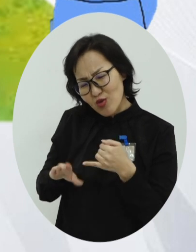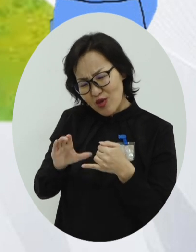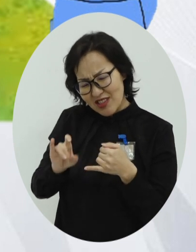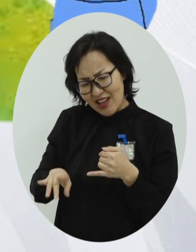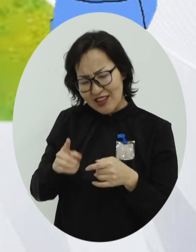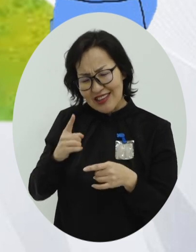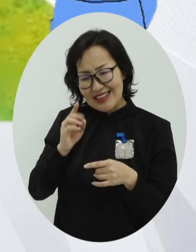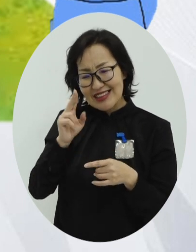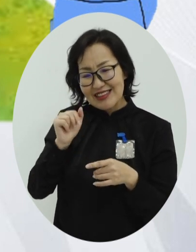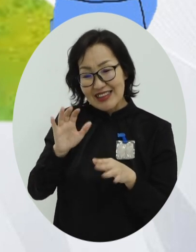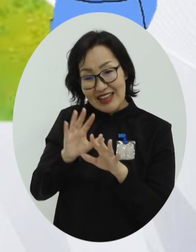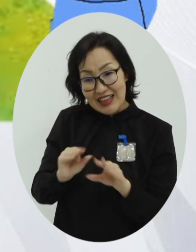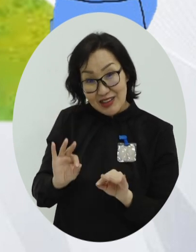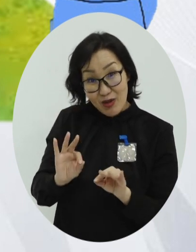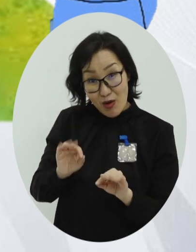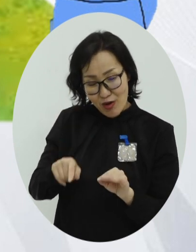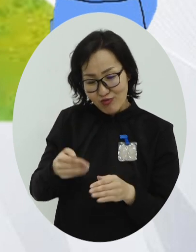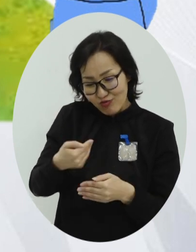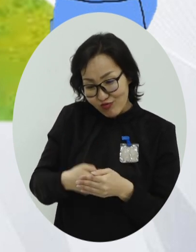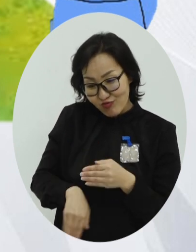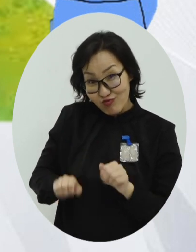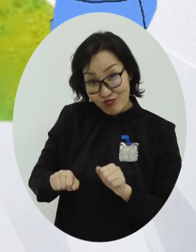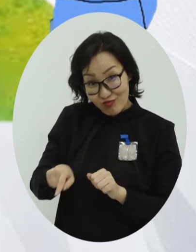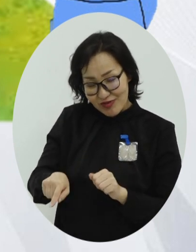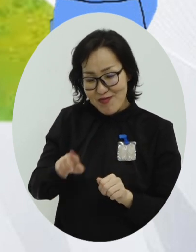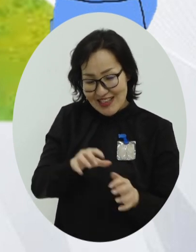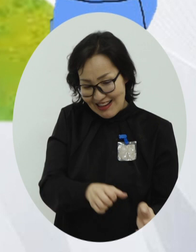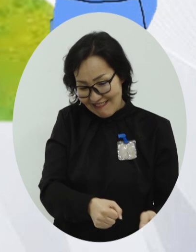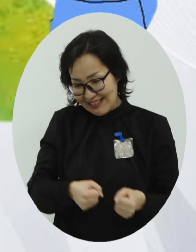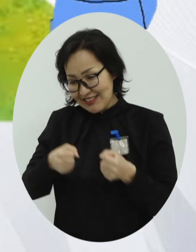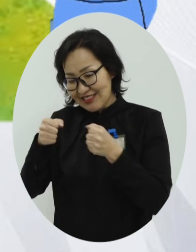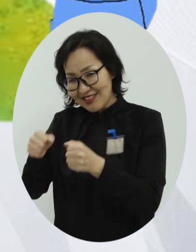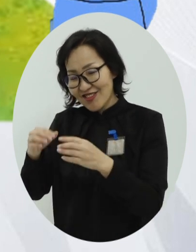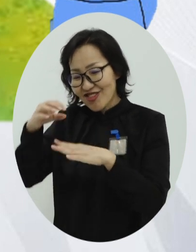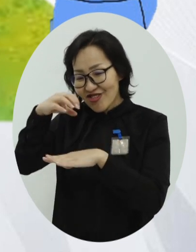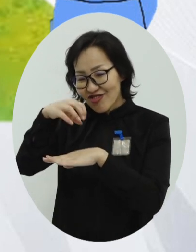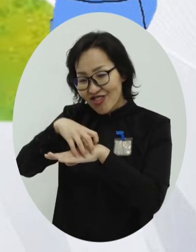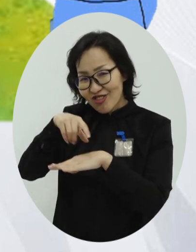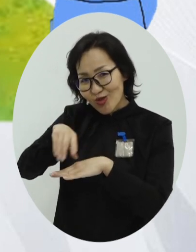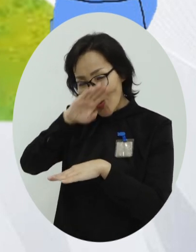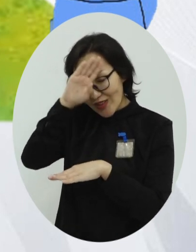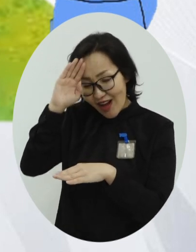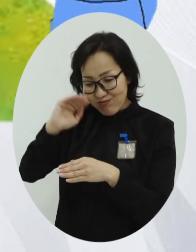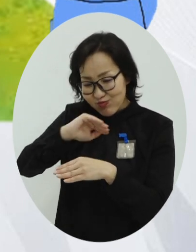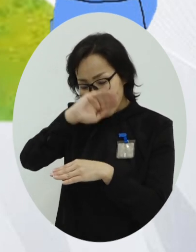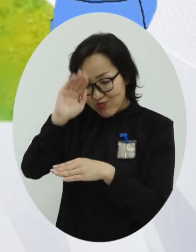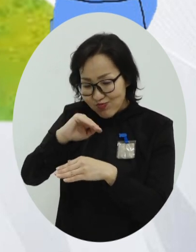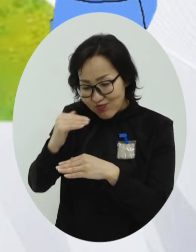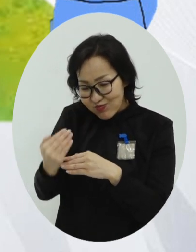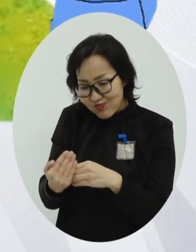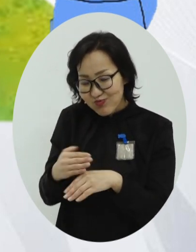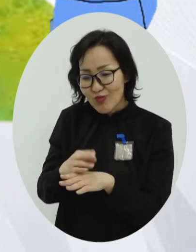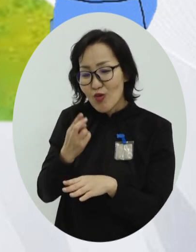сар цас ханзраачгүй байхад гарсан ишгийг бэлчээрээс өвөртөлж авчраад бөмбөйтл нэмнэж дулаан